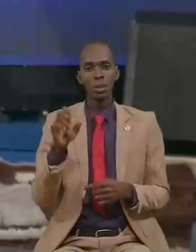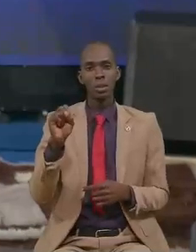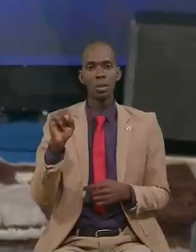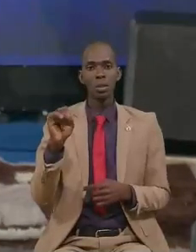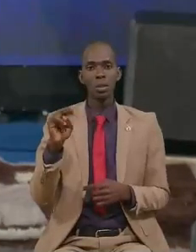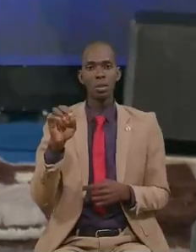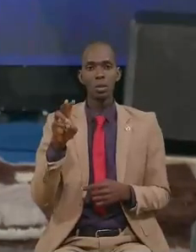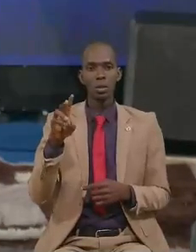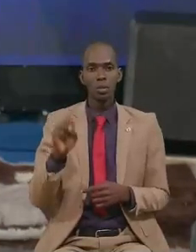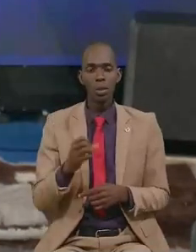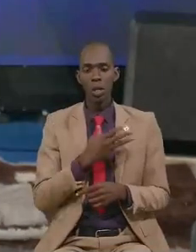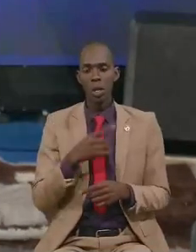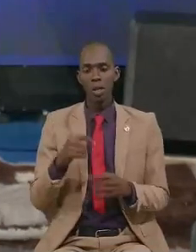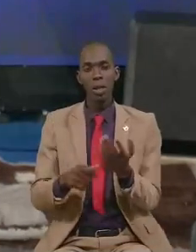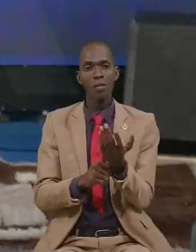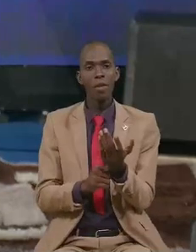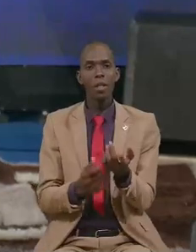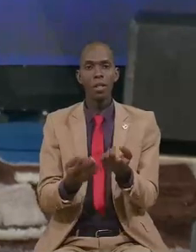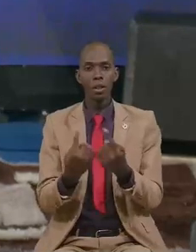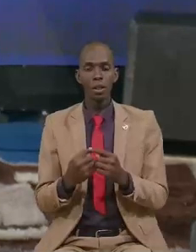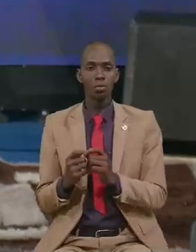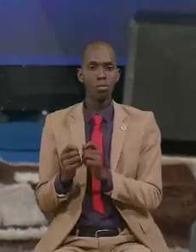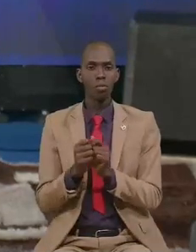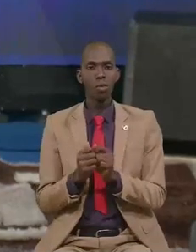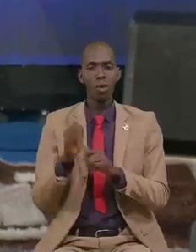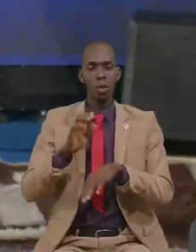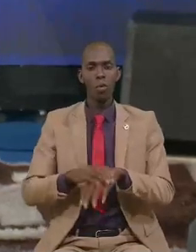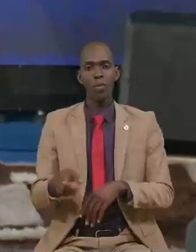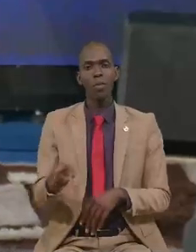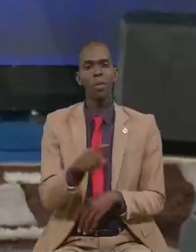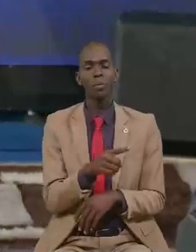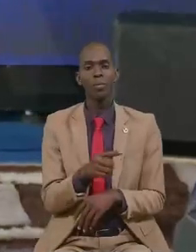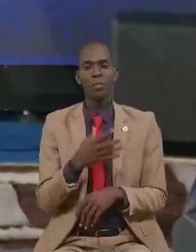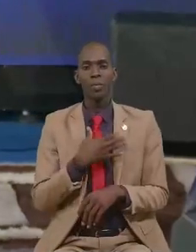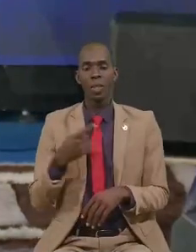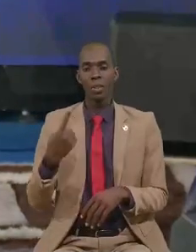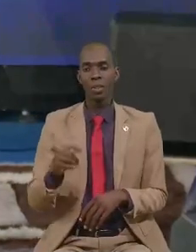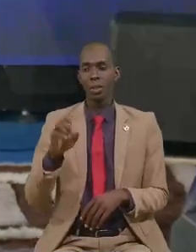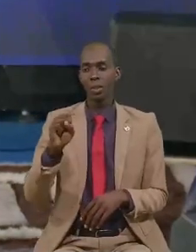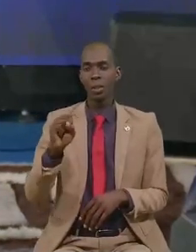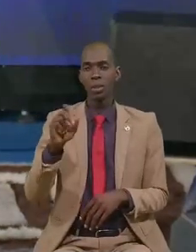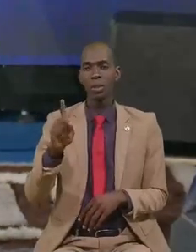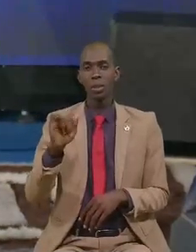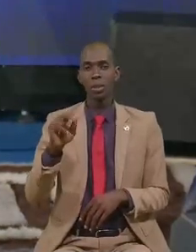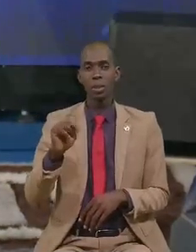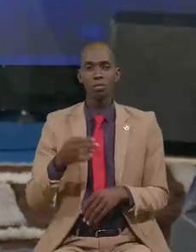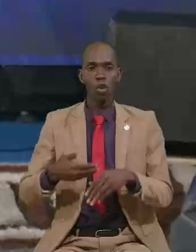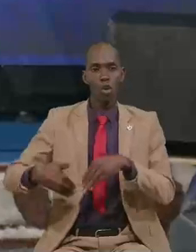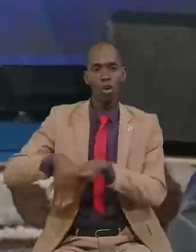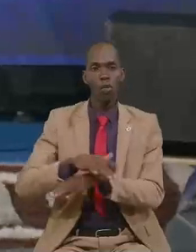crut, et la peau les couvrit par dessus. Mais il n'y avait point en eux